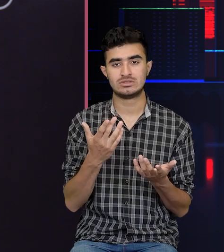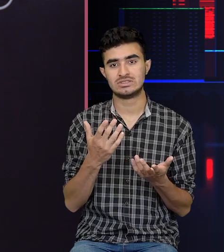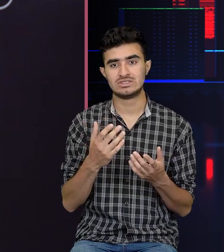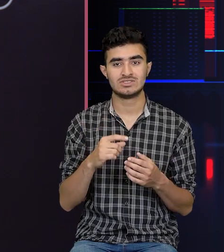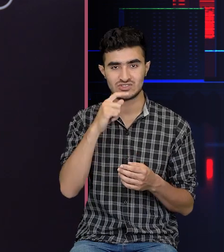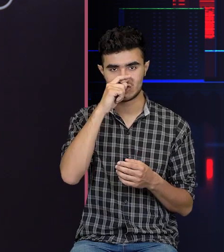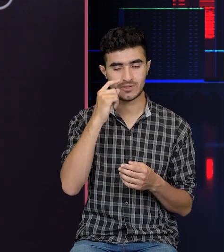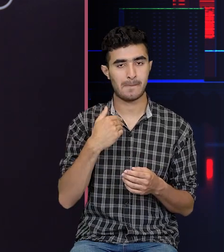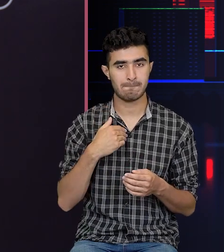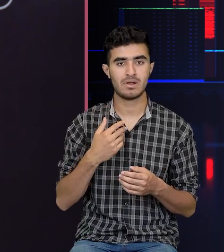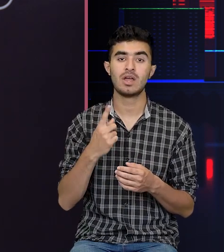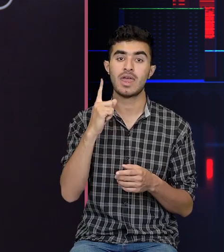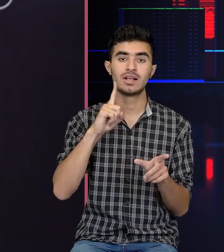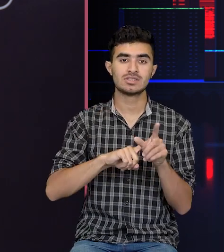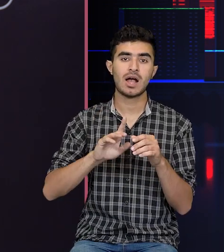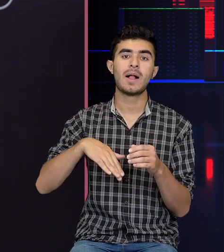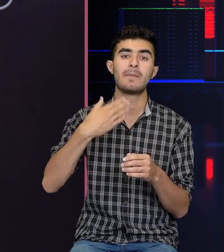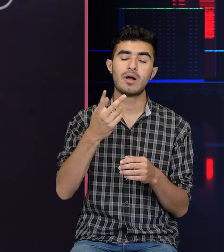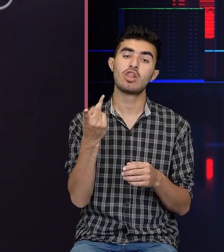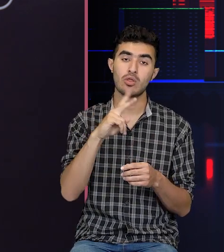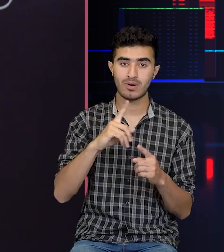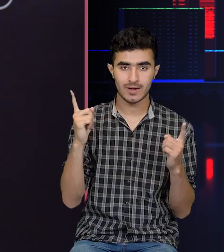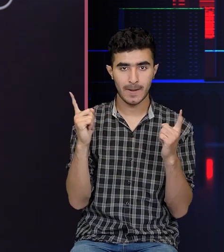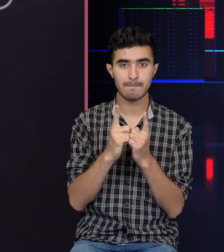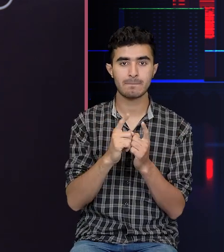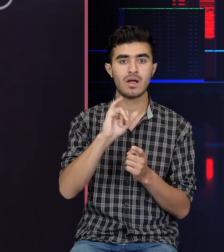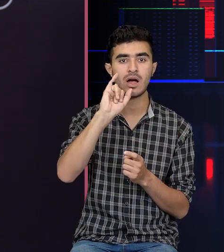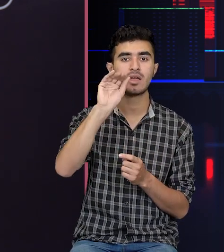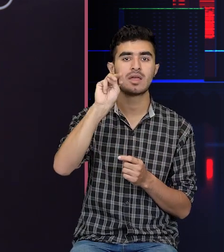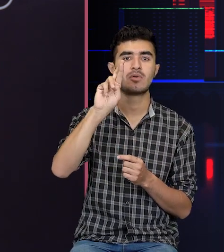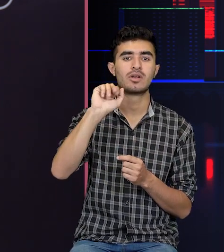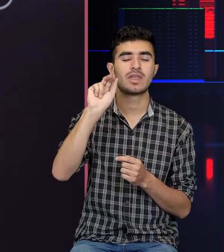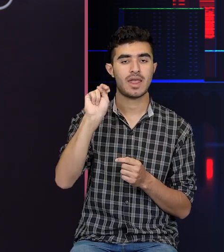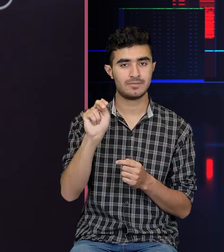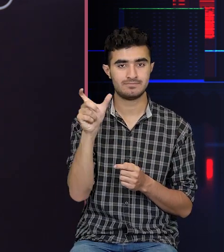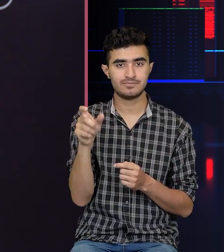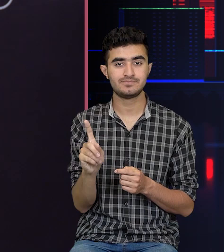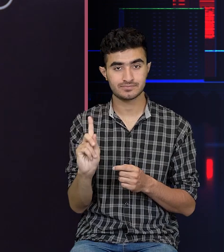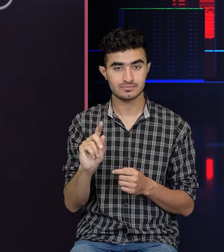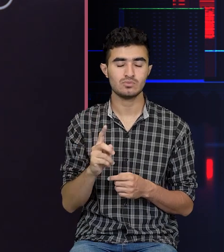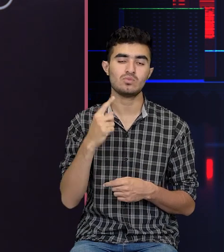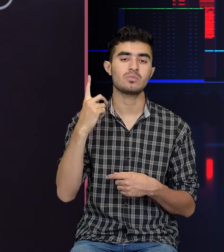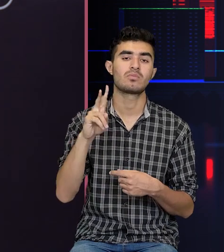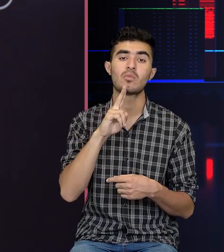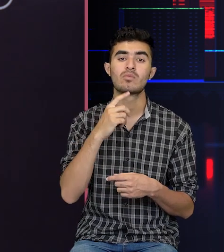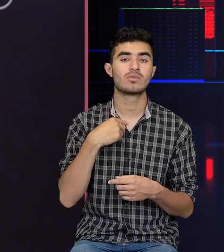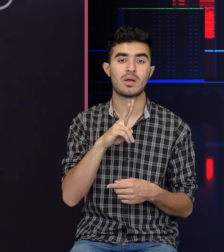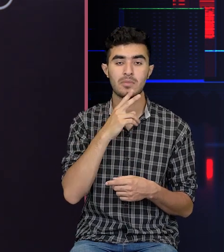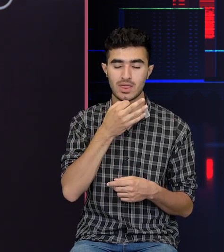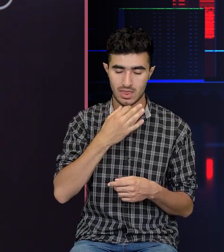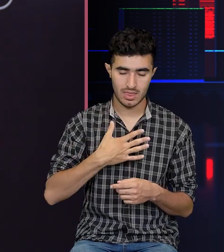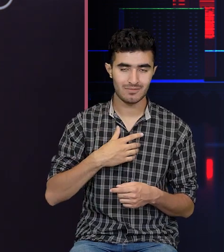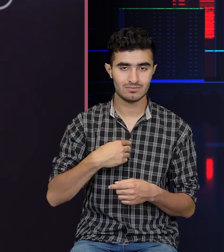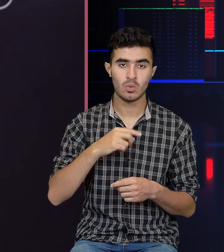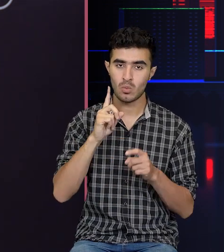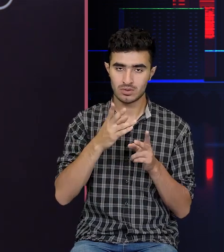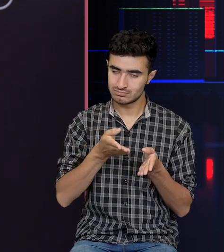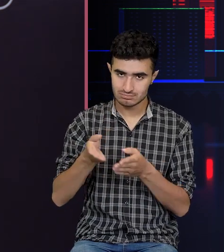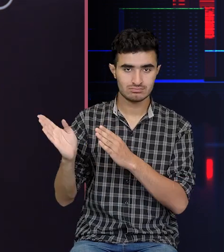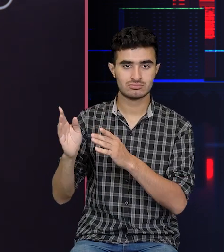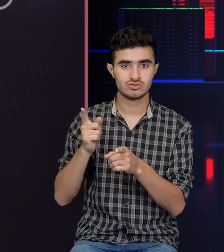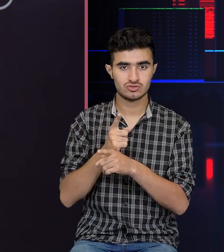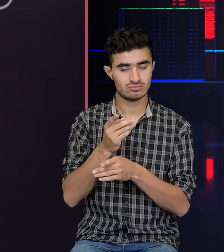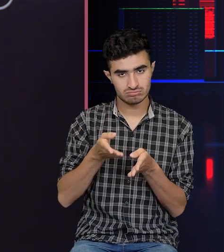आप कोशिश तो करो, कुछ नहीं होता, जहाँ पे दूसरे क्लब में जाके खेलते हो यहाँ पे हमारे पास आके खेल लिया करो, बस हम आपको और कुछ नहीं